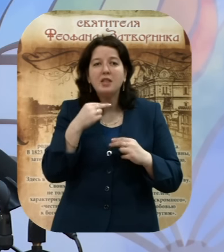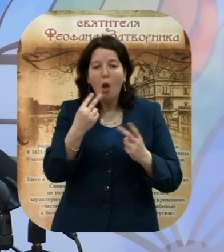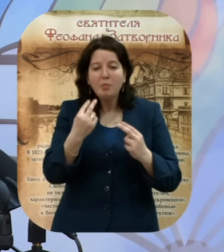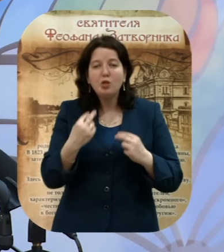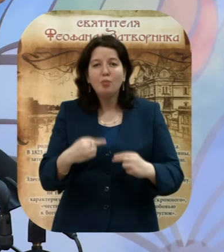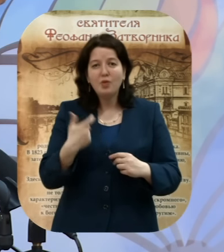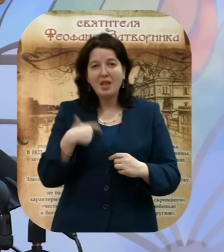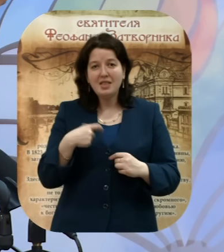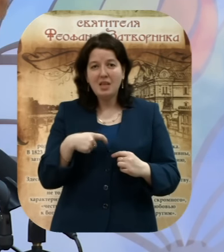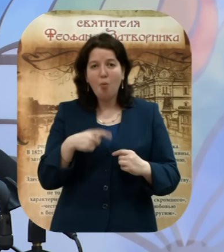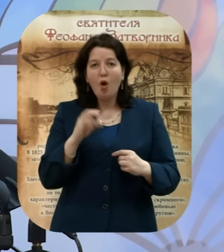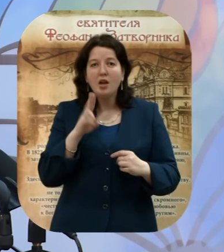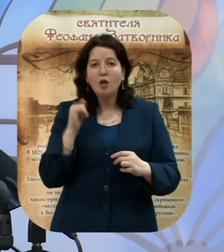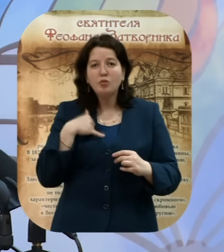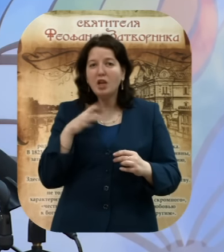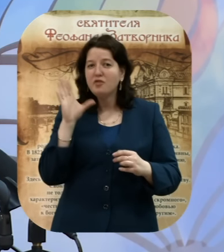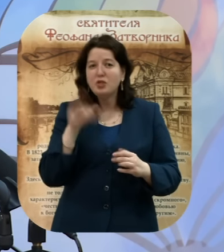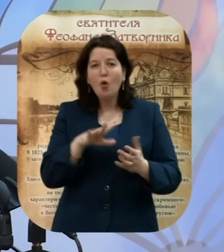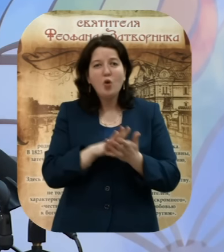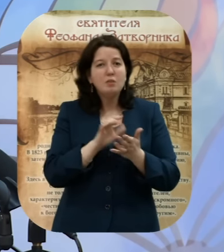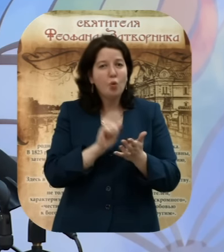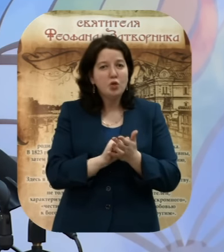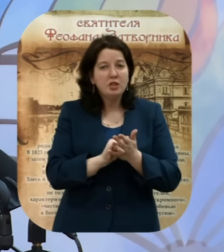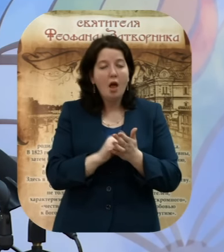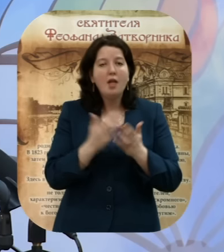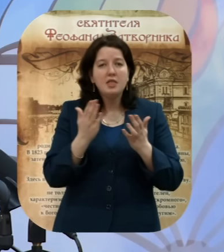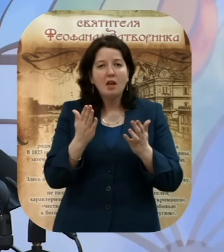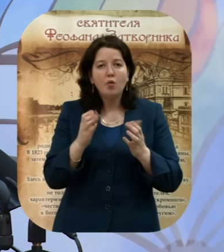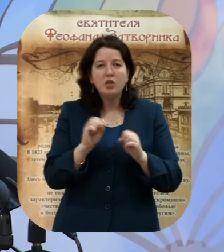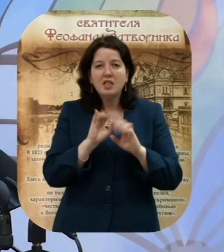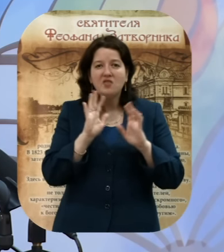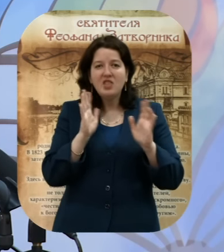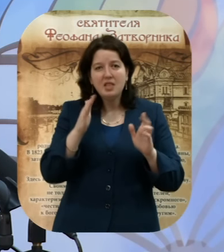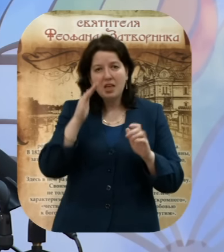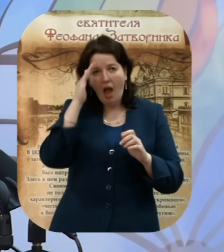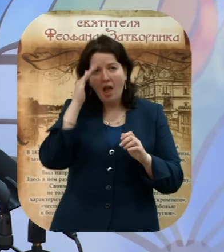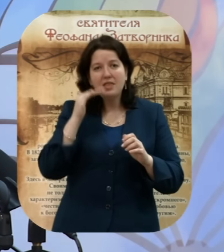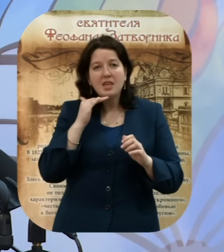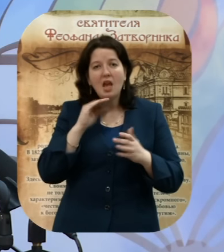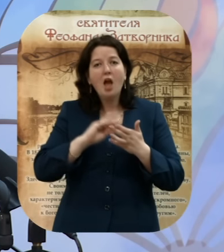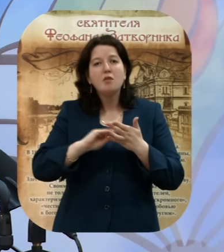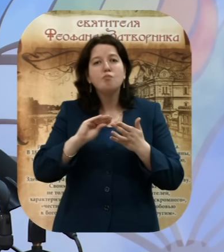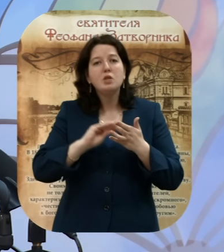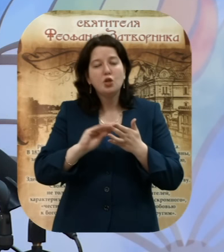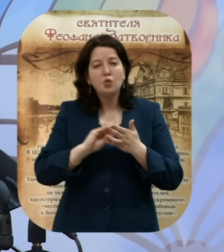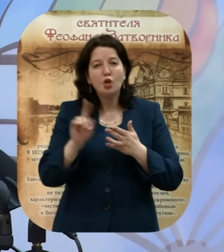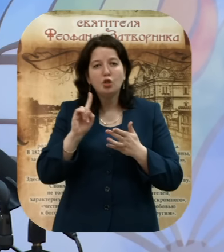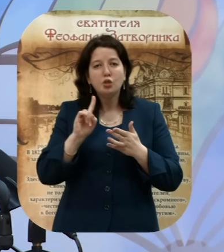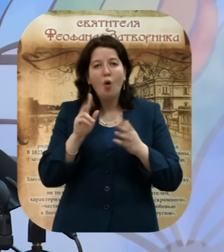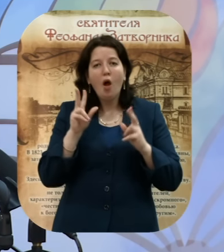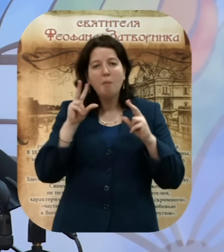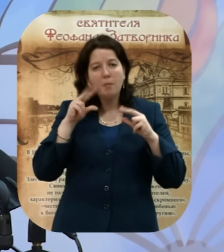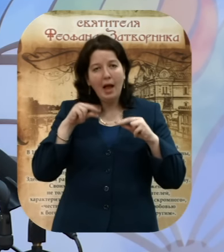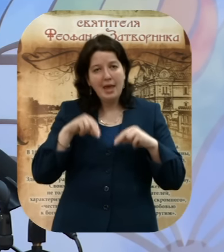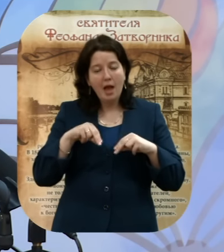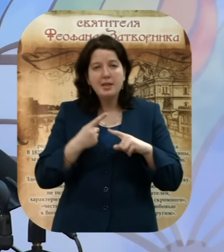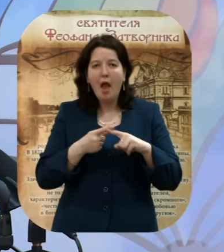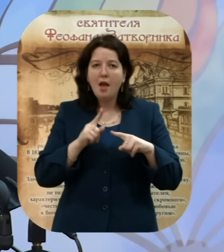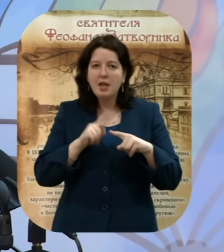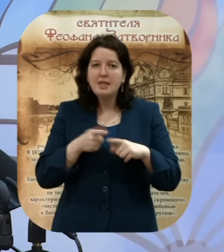все отравлено. Так вот, святые отцы пишут такие вещи, что покаяние –